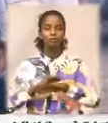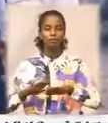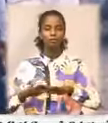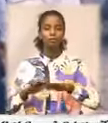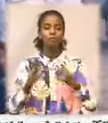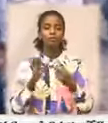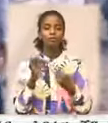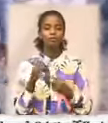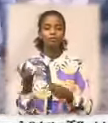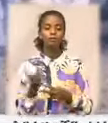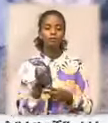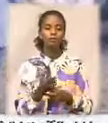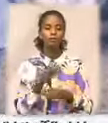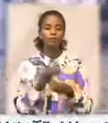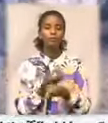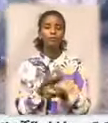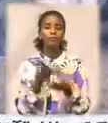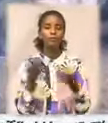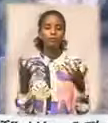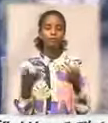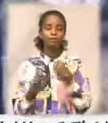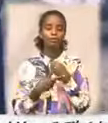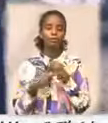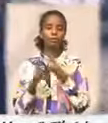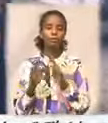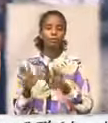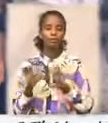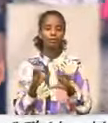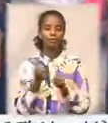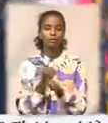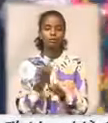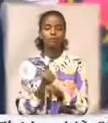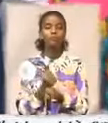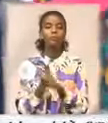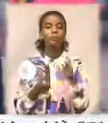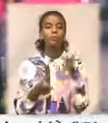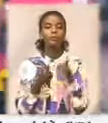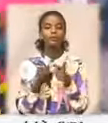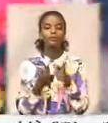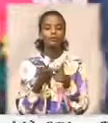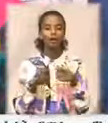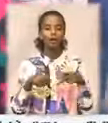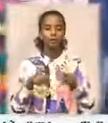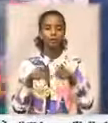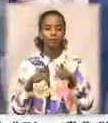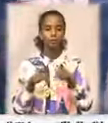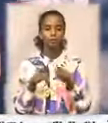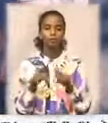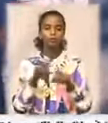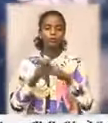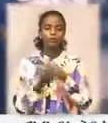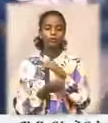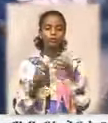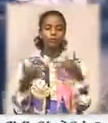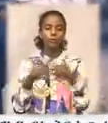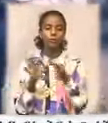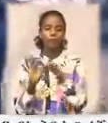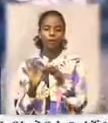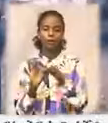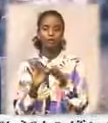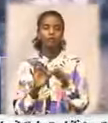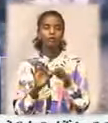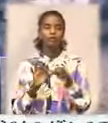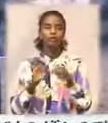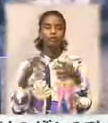ለምርጥ ዘር ብዜት ሴኩሪ የማድረግ ስራ መስራት ያስፈልጋል። ሁለተኛ በአርሶ አደር ደረጃ በመሰረታዊ ህብረት ስራ ማህበራትና